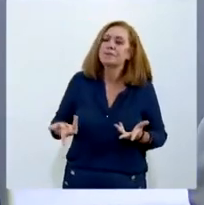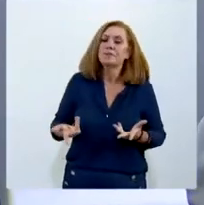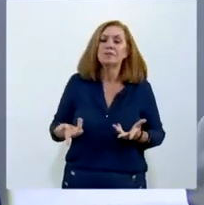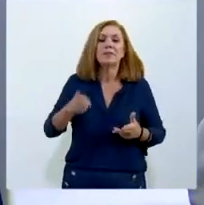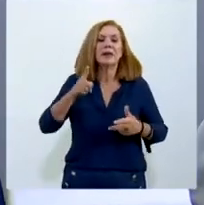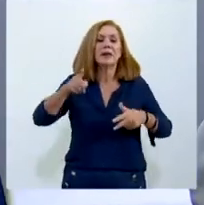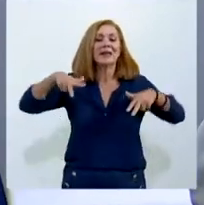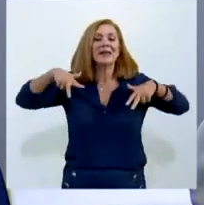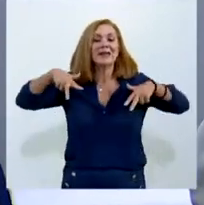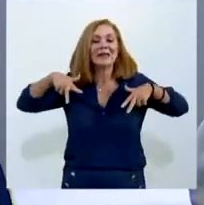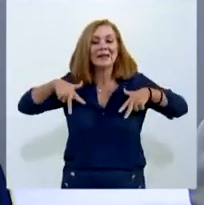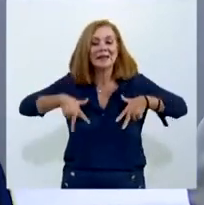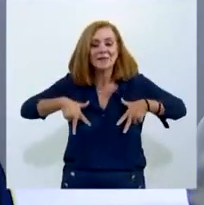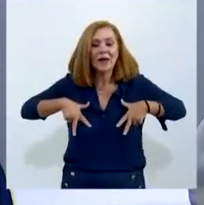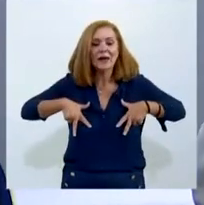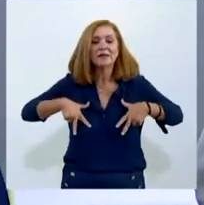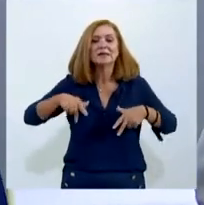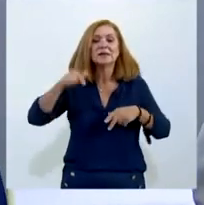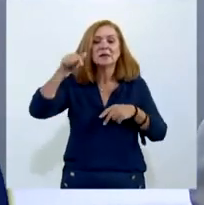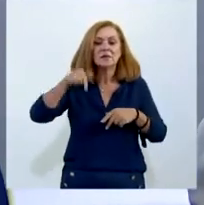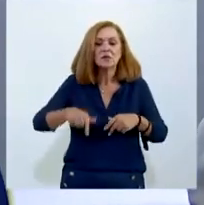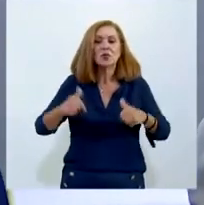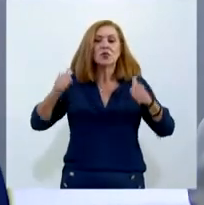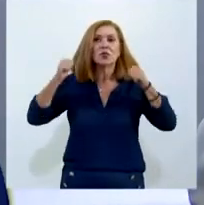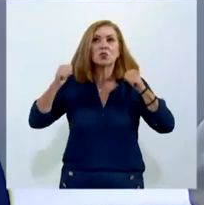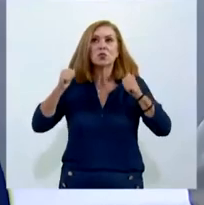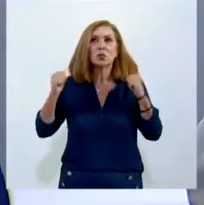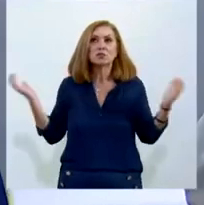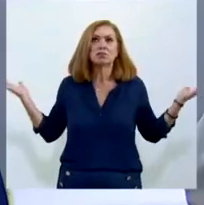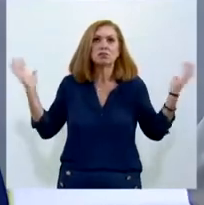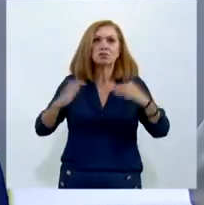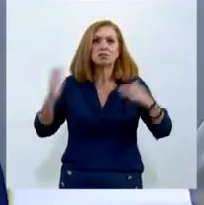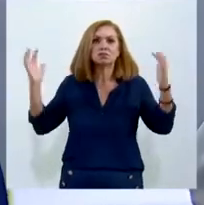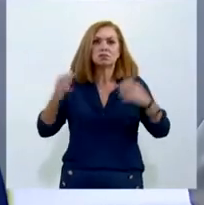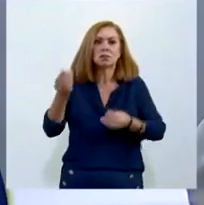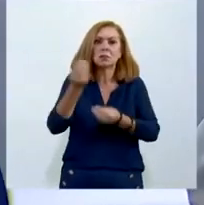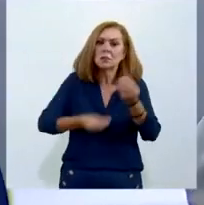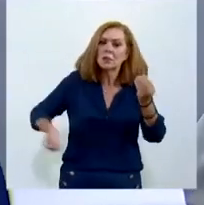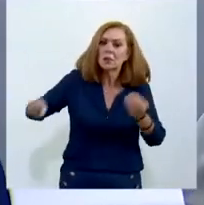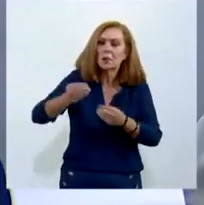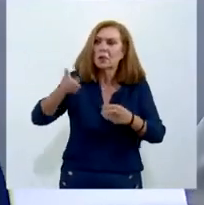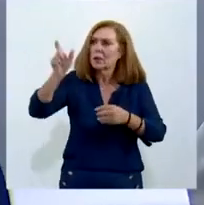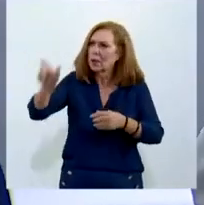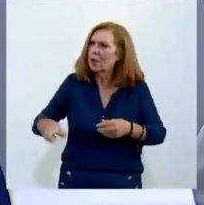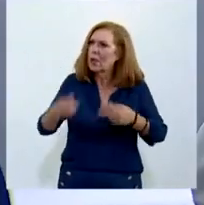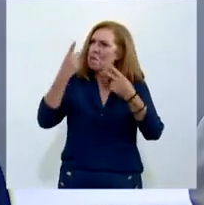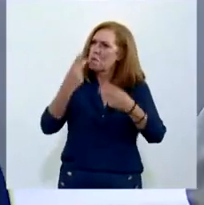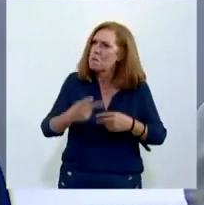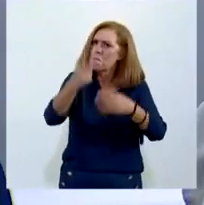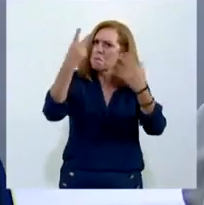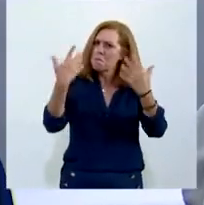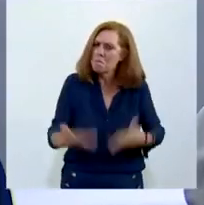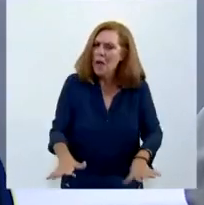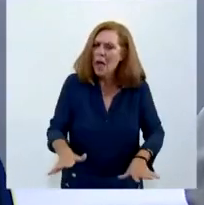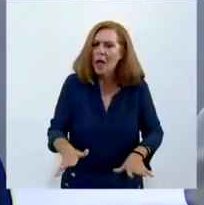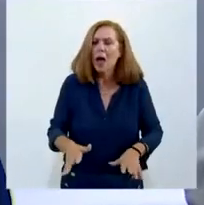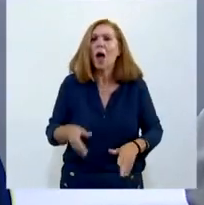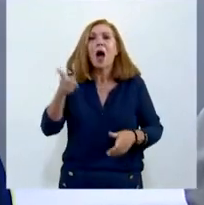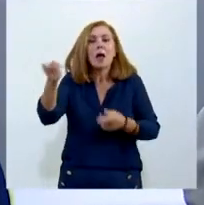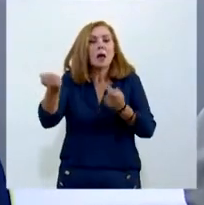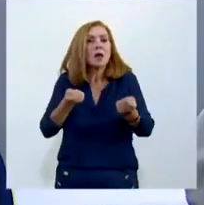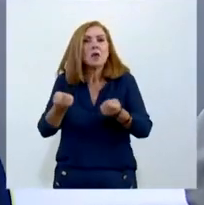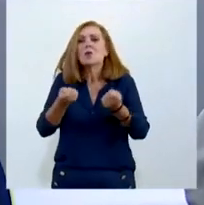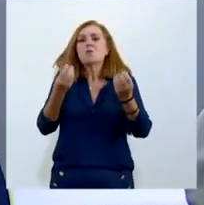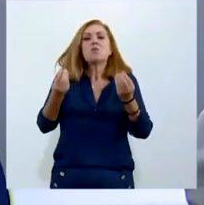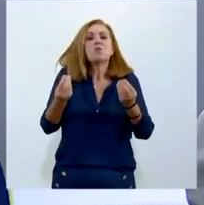η κυβέρνηση να διαχειριστεί αυτήν την αύξηση που έχει προβλέψει η ίδια προς θα έρθει στον τουρισμό? Πώς θα αντιμετωπίσει